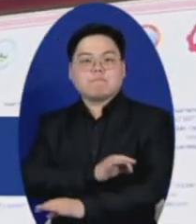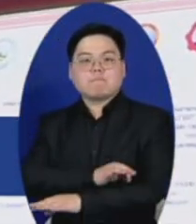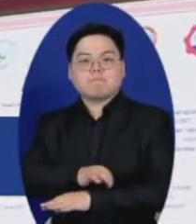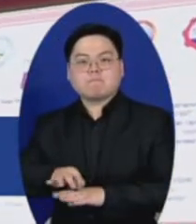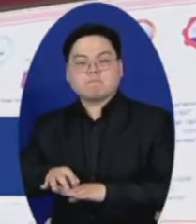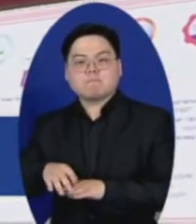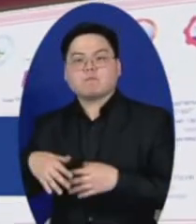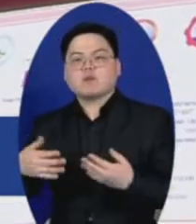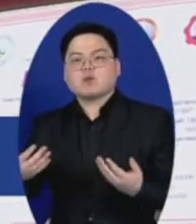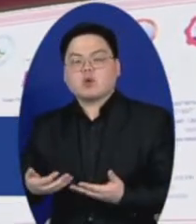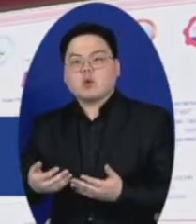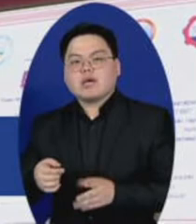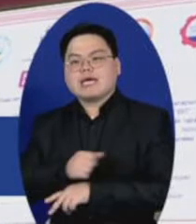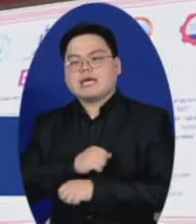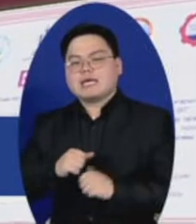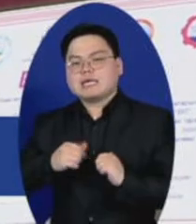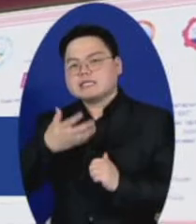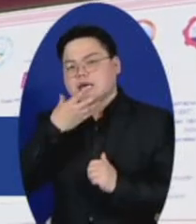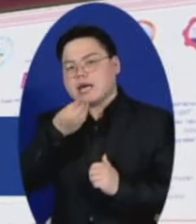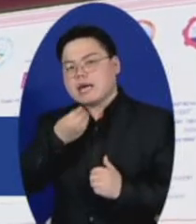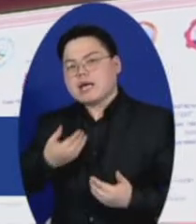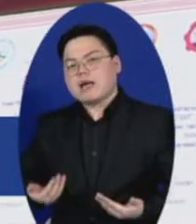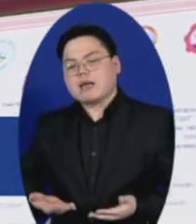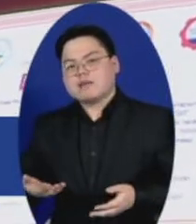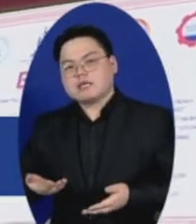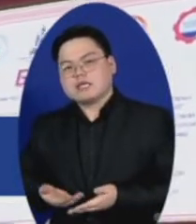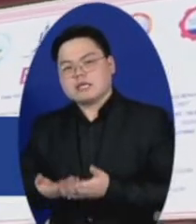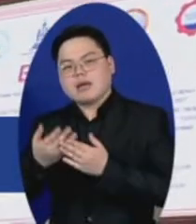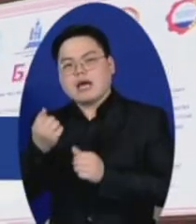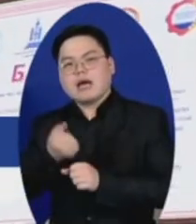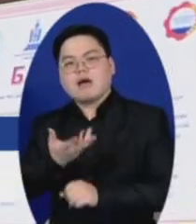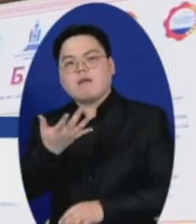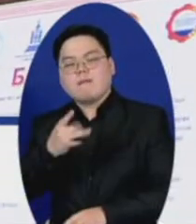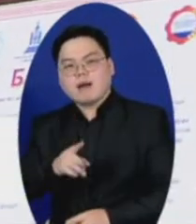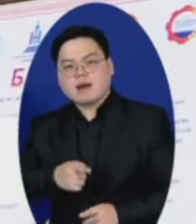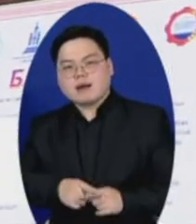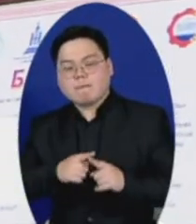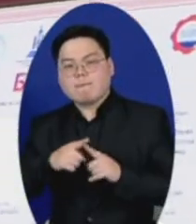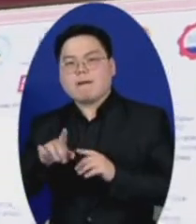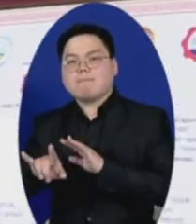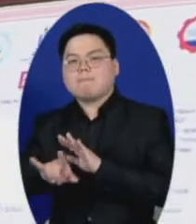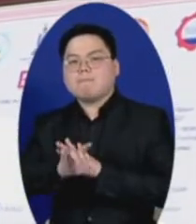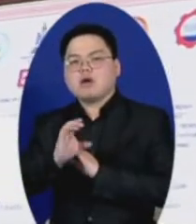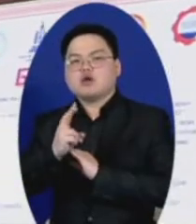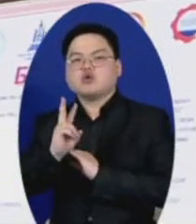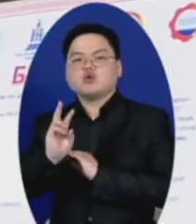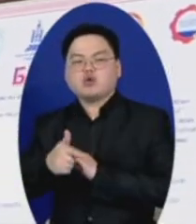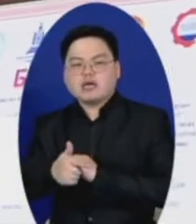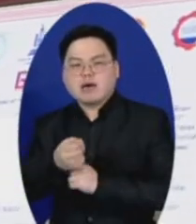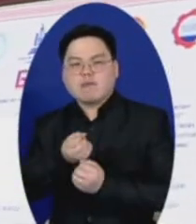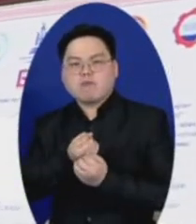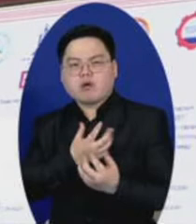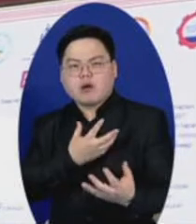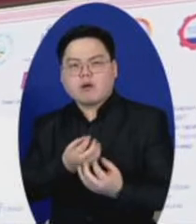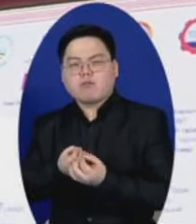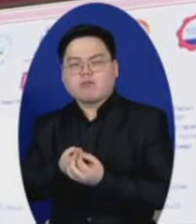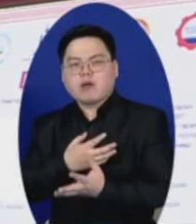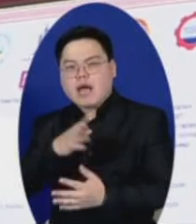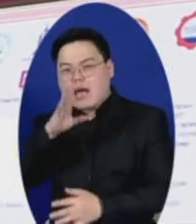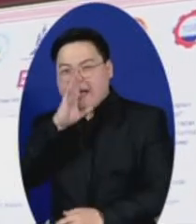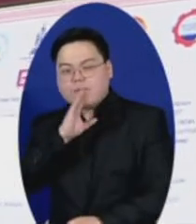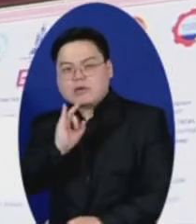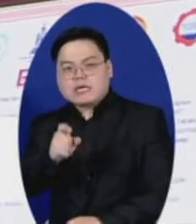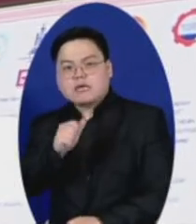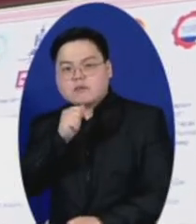бас ажлын байр бий болгосон бас энэ малын сүргийг бас одоо нэ олон тоогоороо биш бас